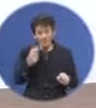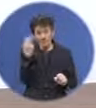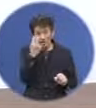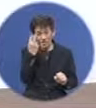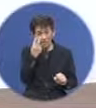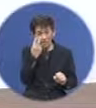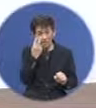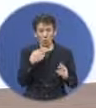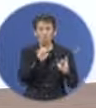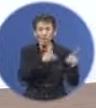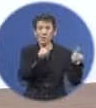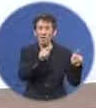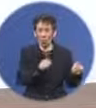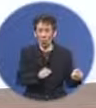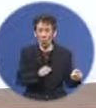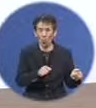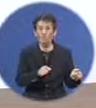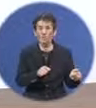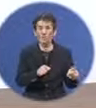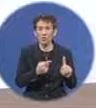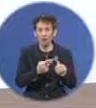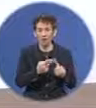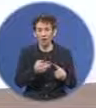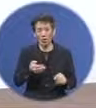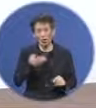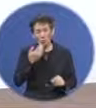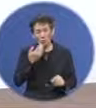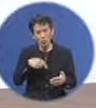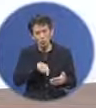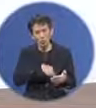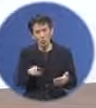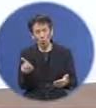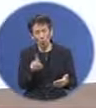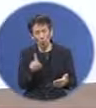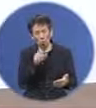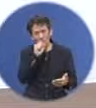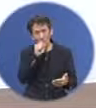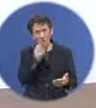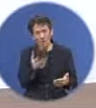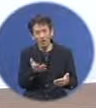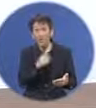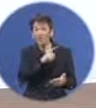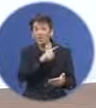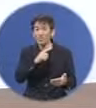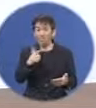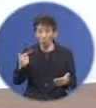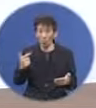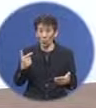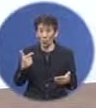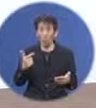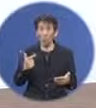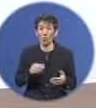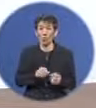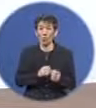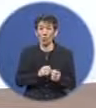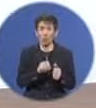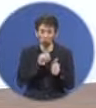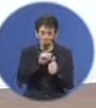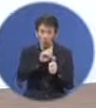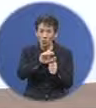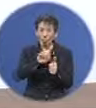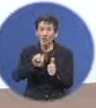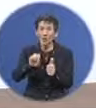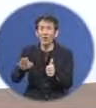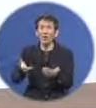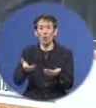康イベントとか、それからまあお食事をどうしたらいいんだとかね、そういうようなことについてどんどん呼びかけても